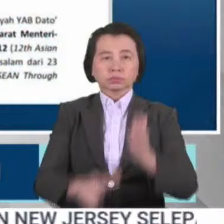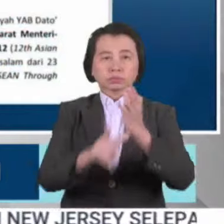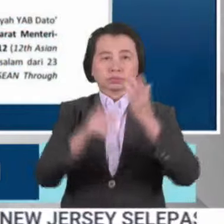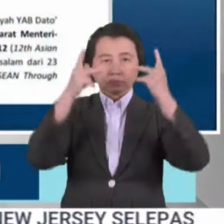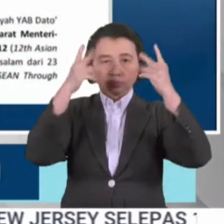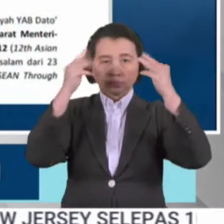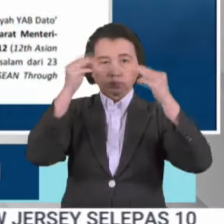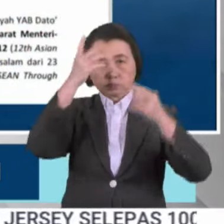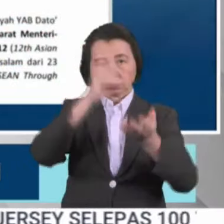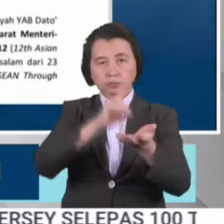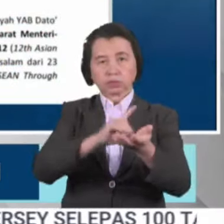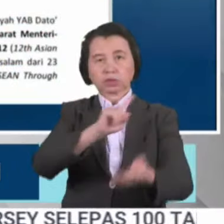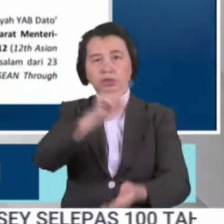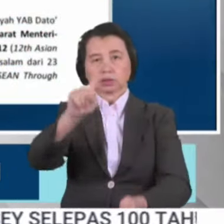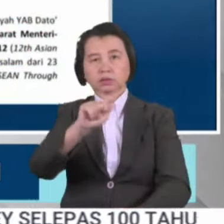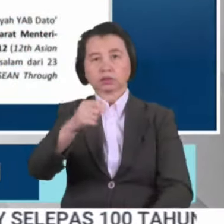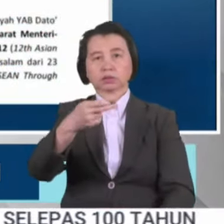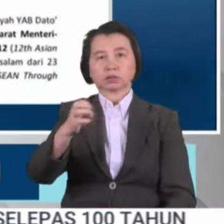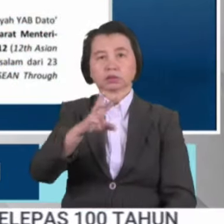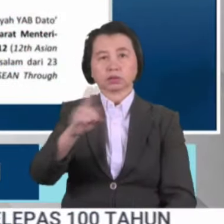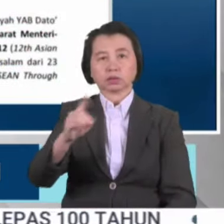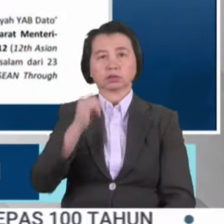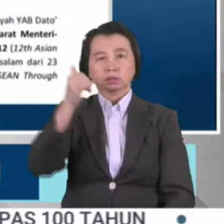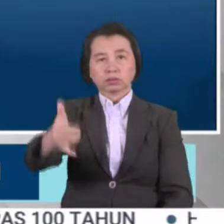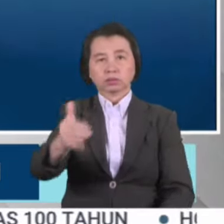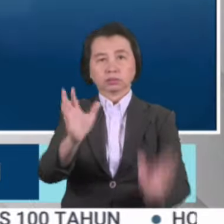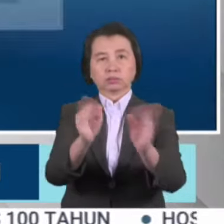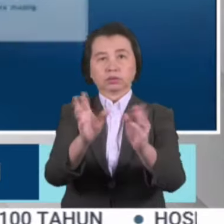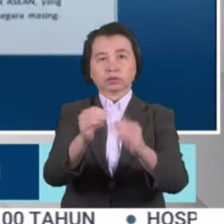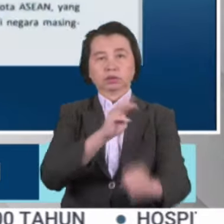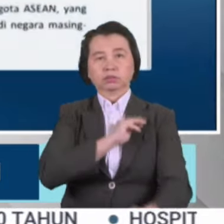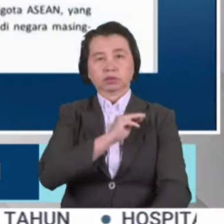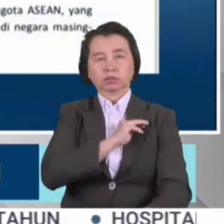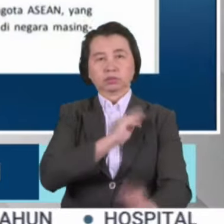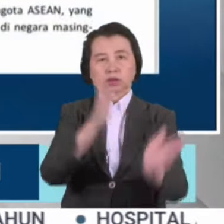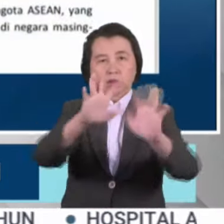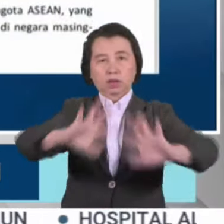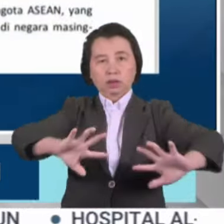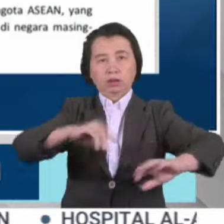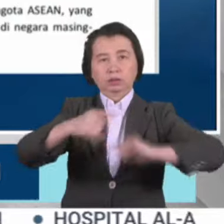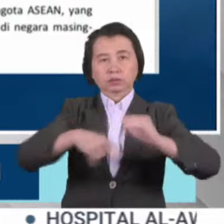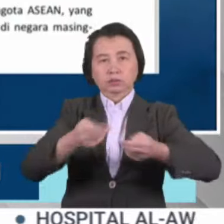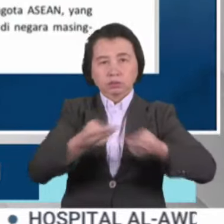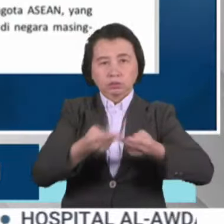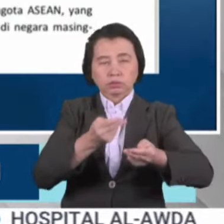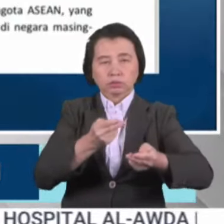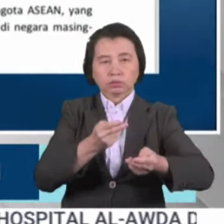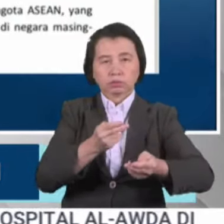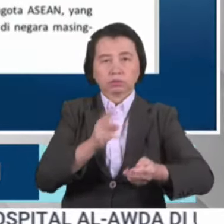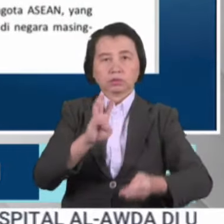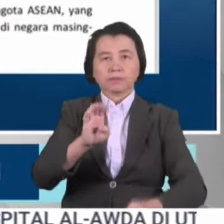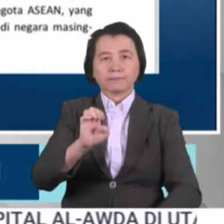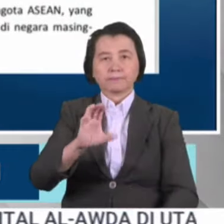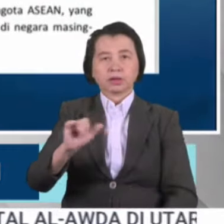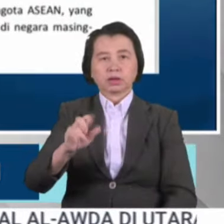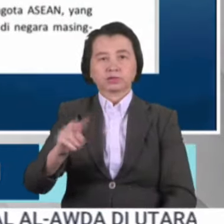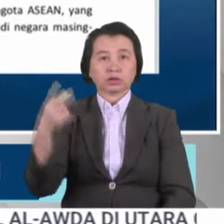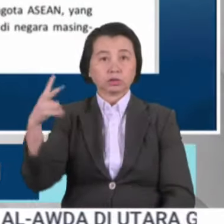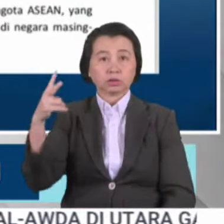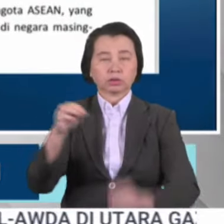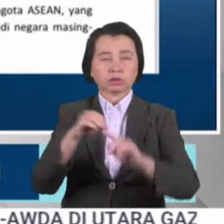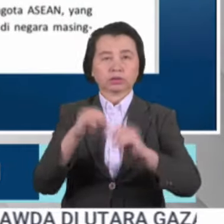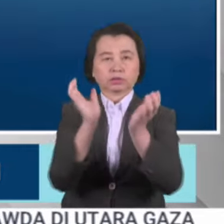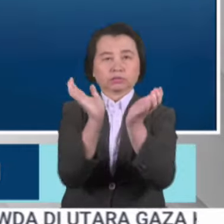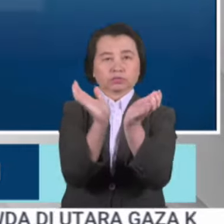Timbalan Perdana Menteri Dato' Dr. Ahmad Zahid Hamidi menghadiri mesyuarat menteri-menteri ASEAN mengenai pengurusan bencana ke-12 di